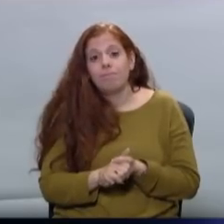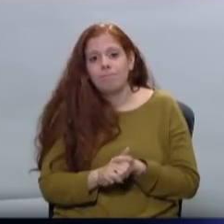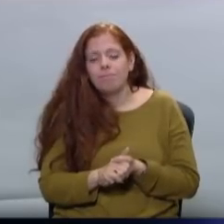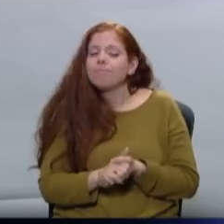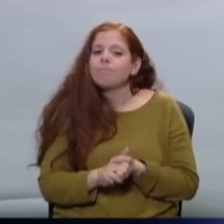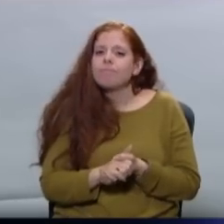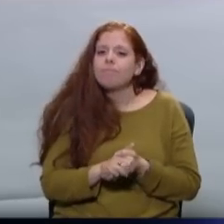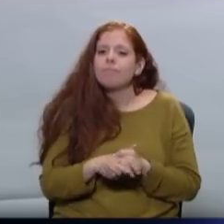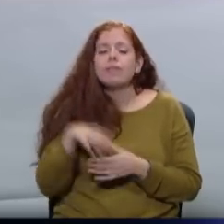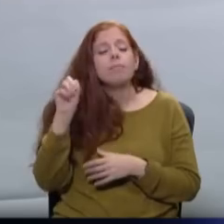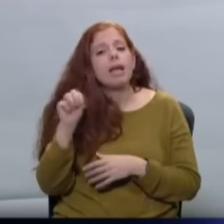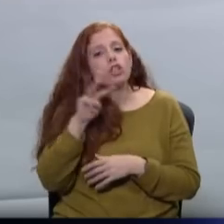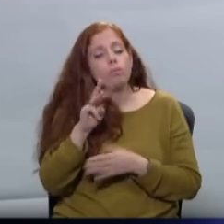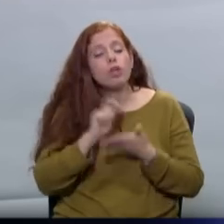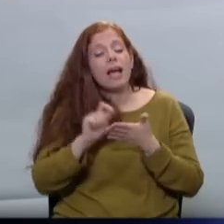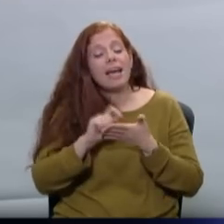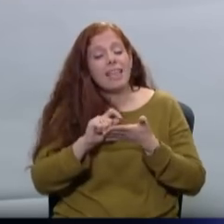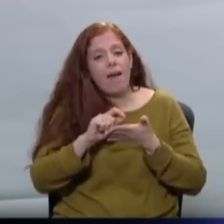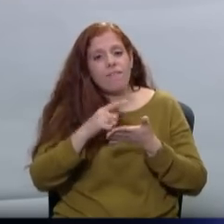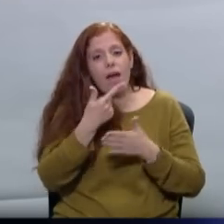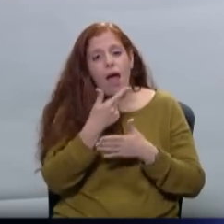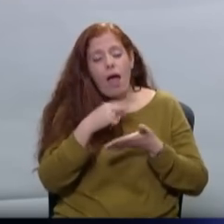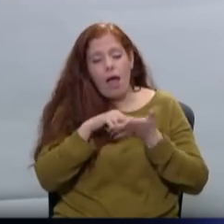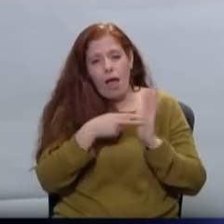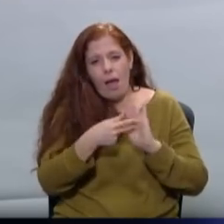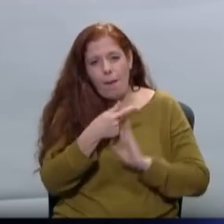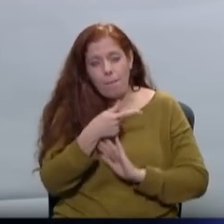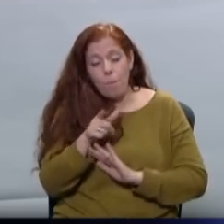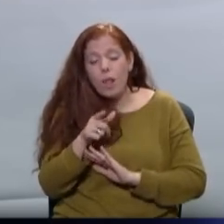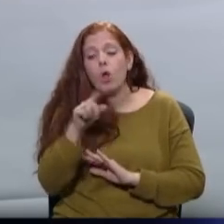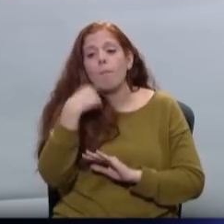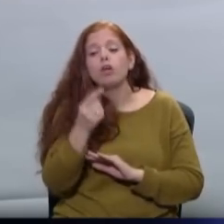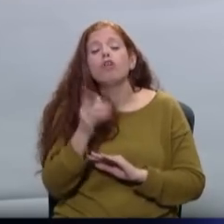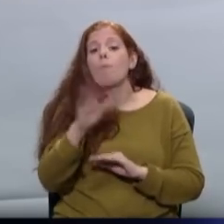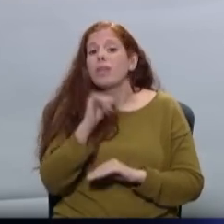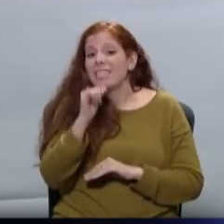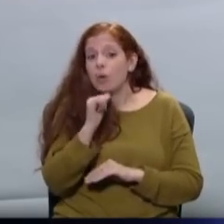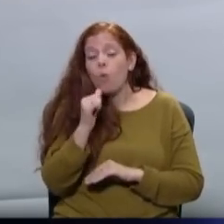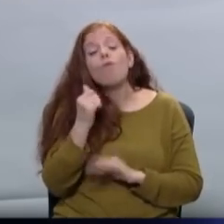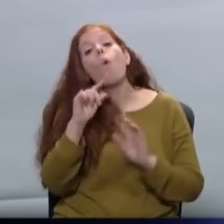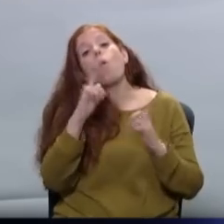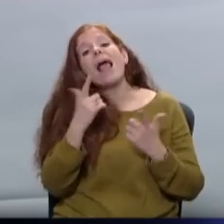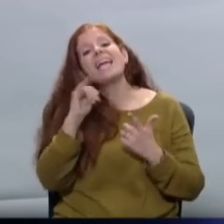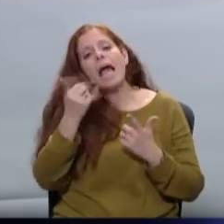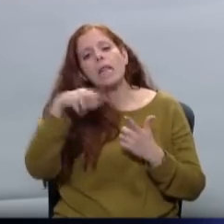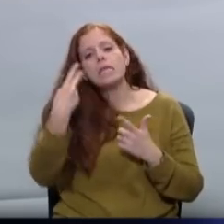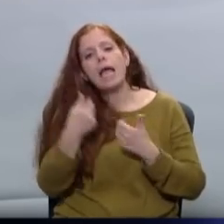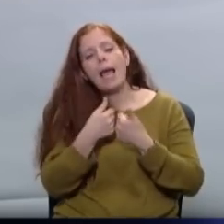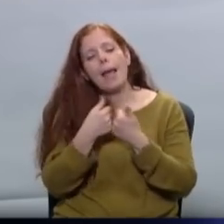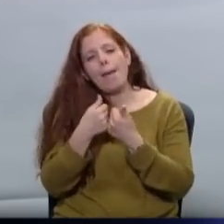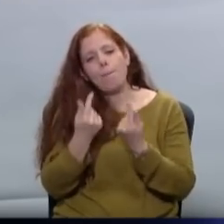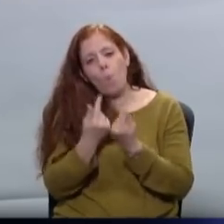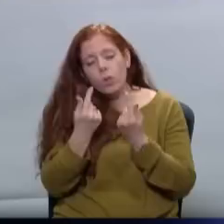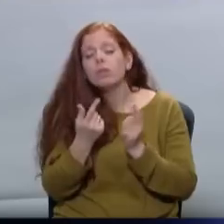מיכאל שמש, הכתב הפוליטיקן, אומר שלמרות הסירוב של גנץ, עדיין ייתכן שיתקיים עימות. מקורב לגנץ אמר